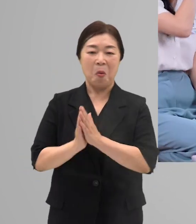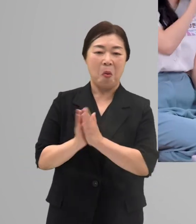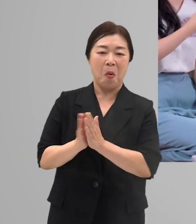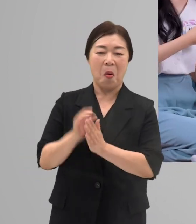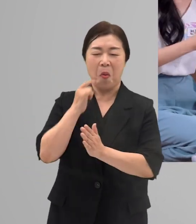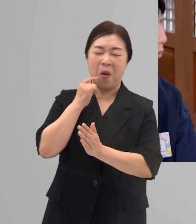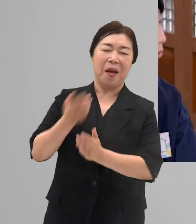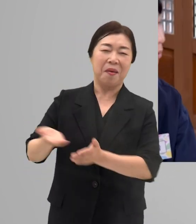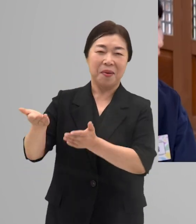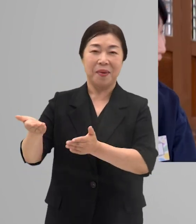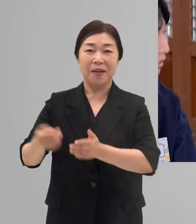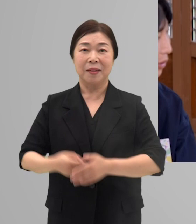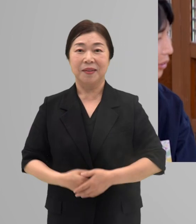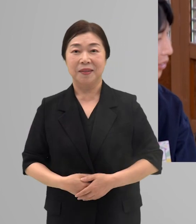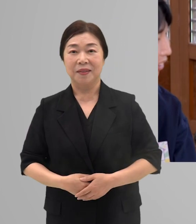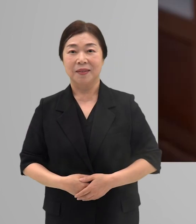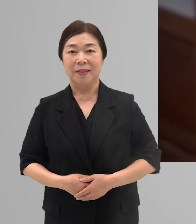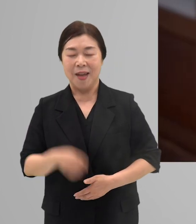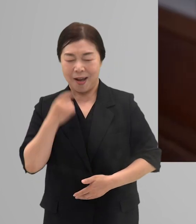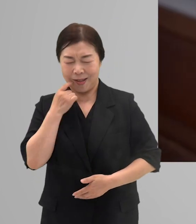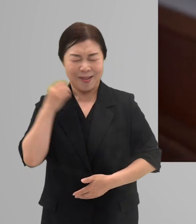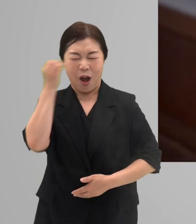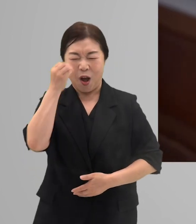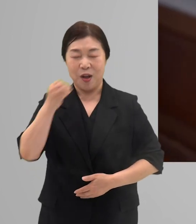써요, 오늘. 오늘 많이 써요.